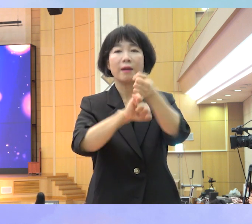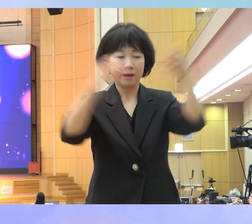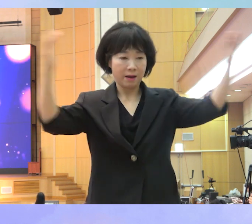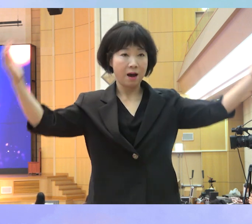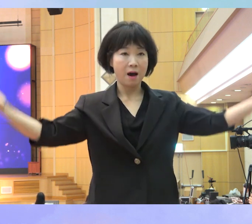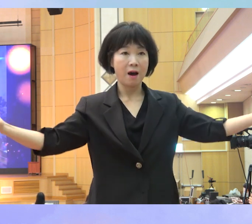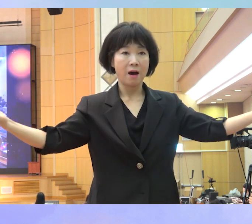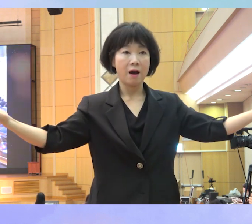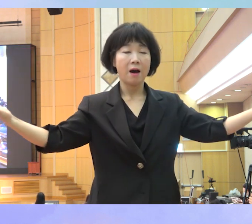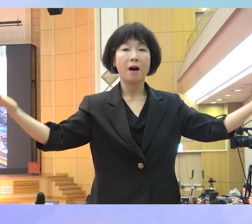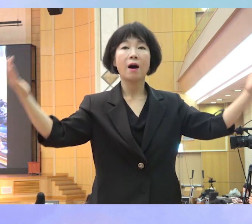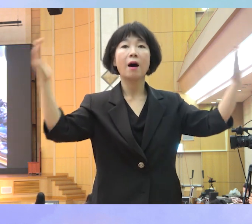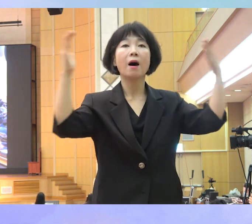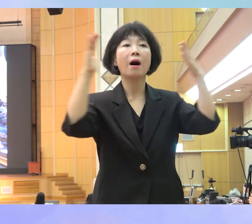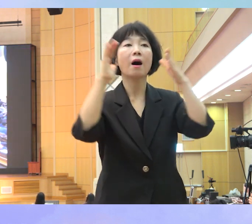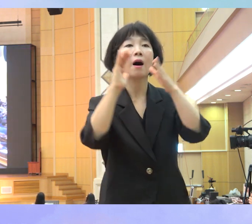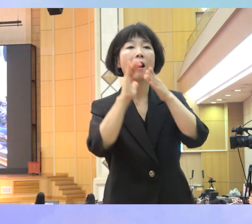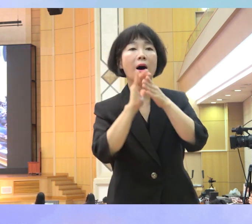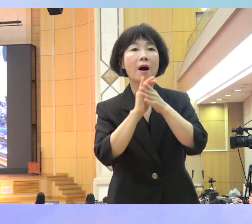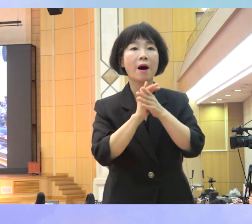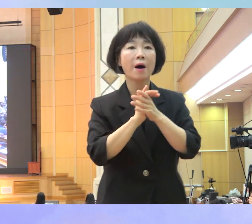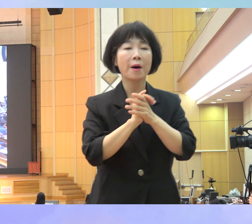충성하겠네.